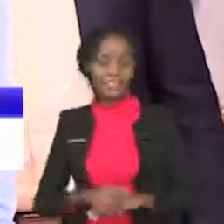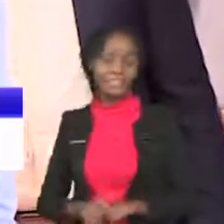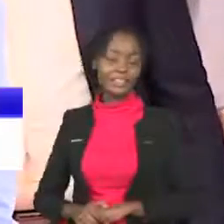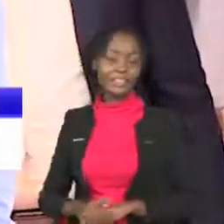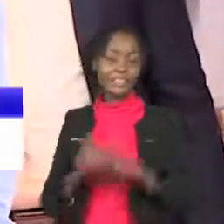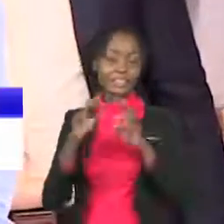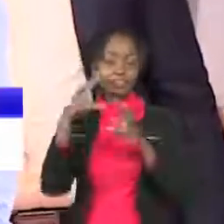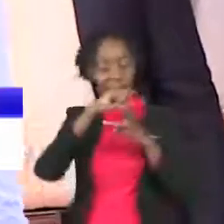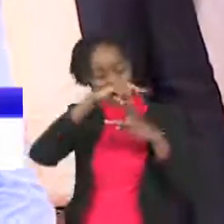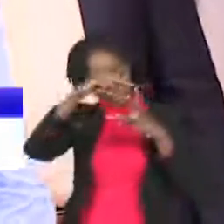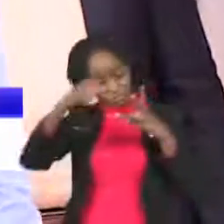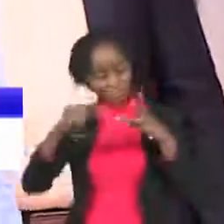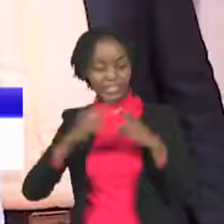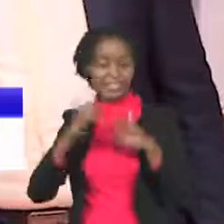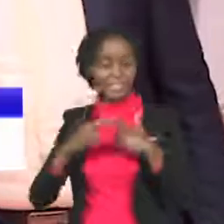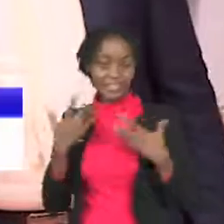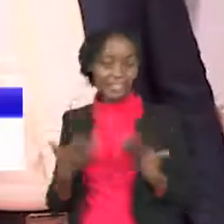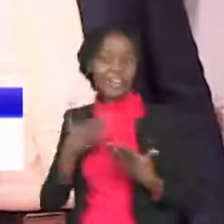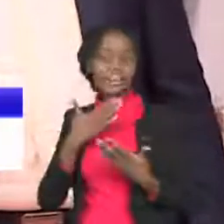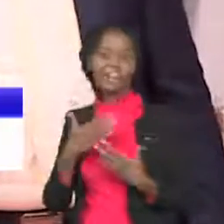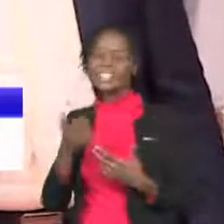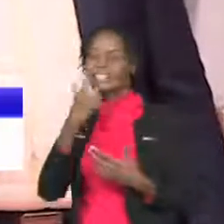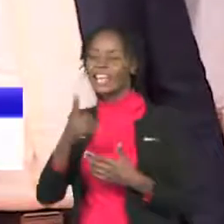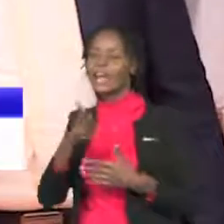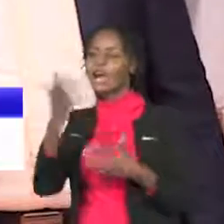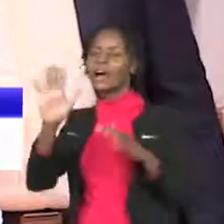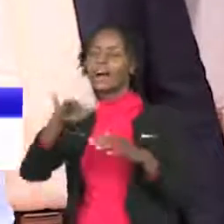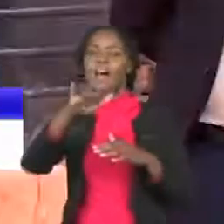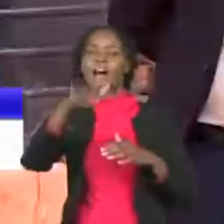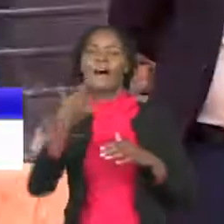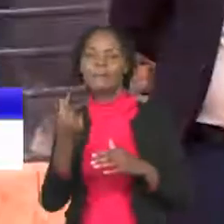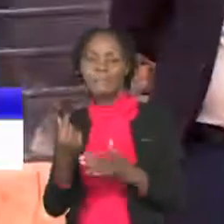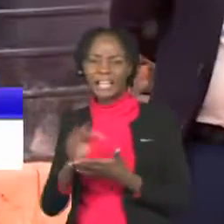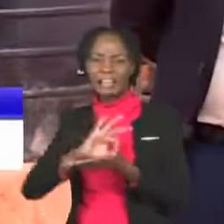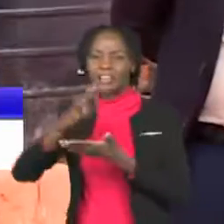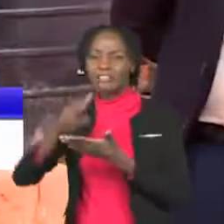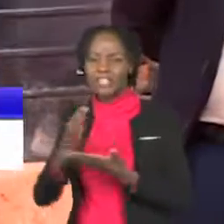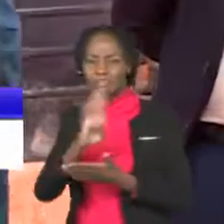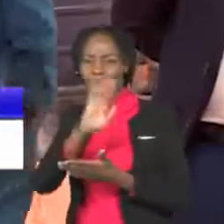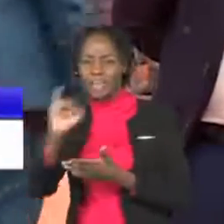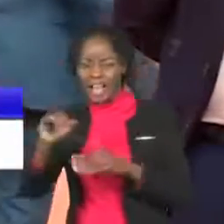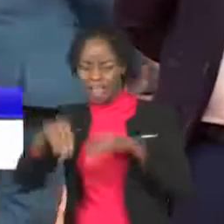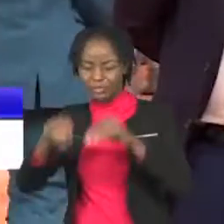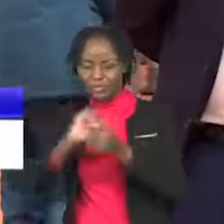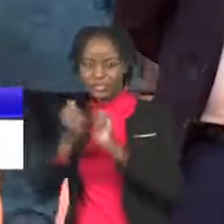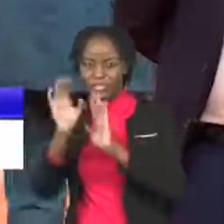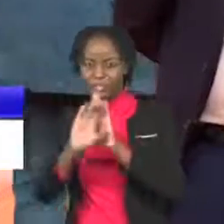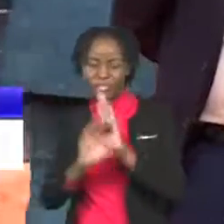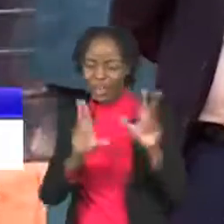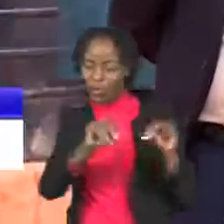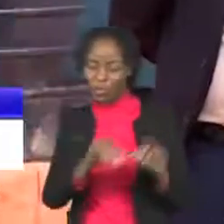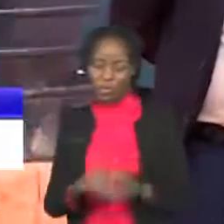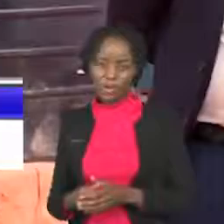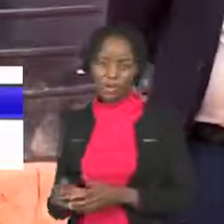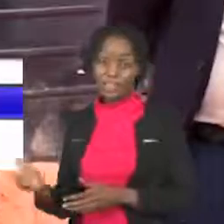hiyo kitu hakuna, hatutaki kusikia pesa ya kufanya referendum. Hii BBI ni vile viti vingi